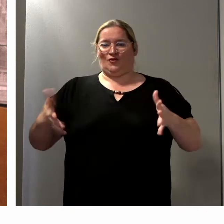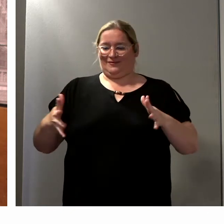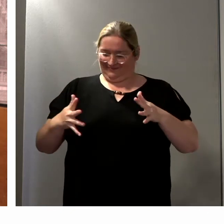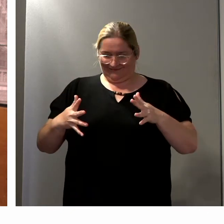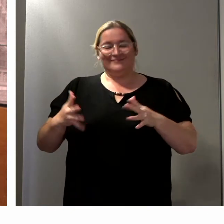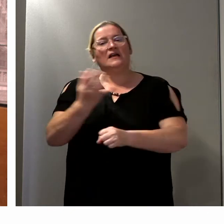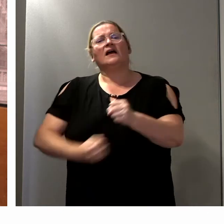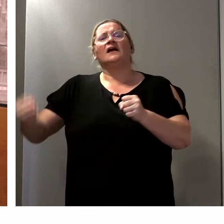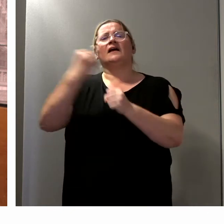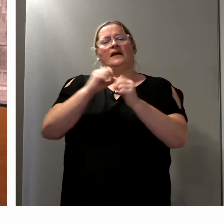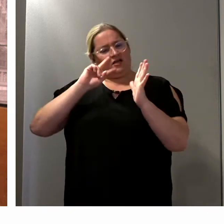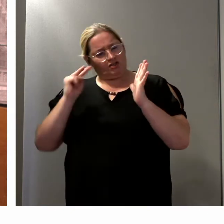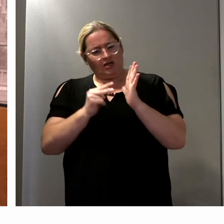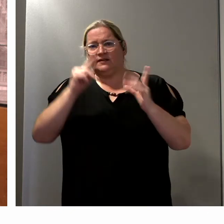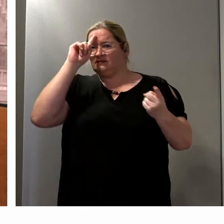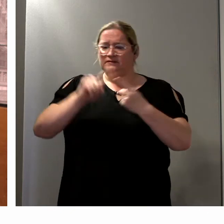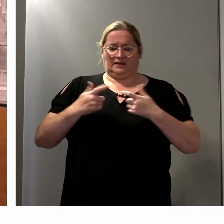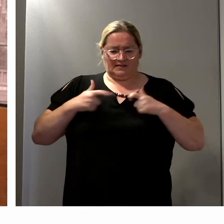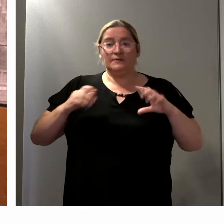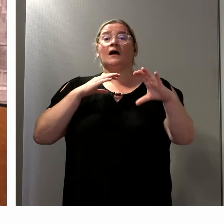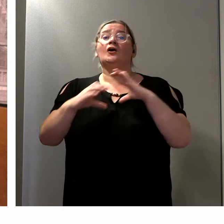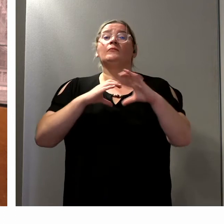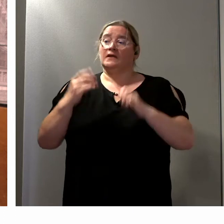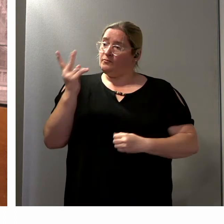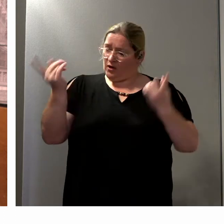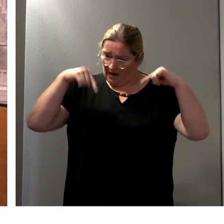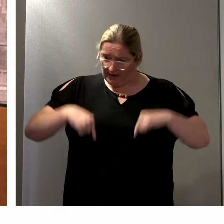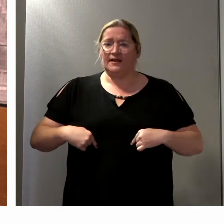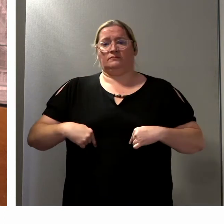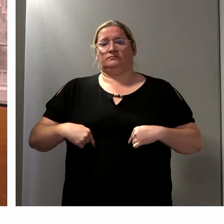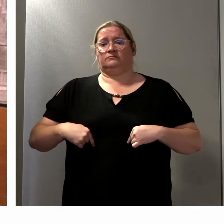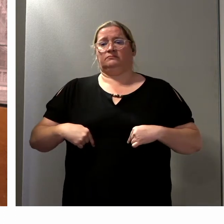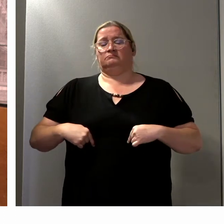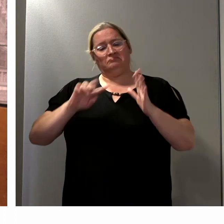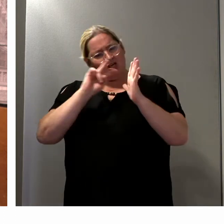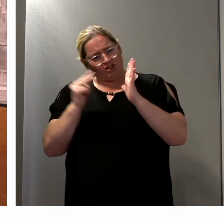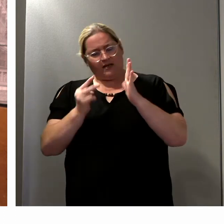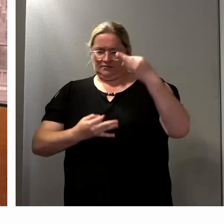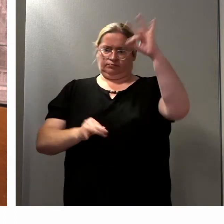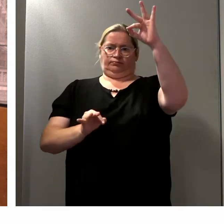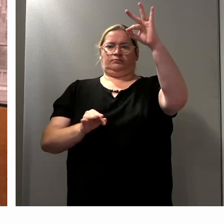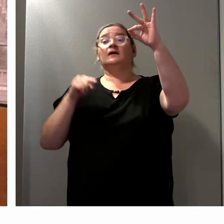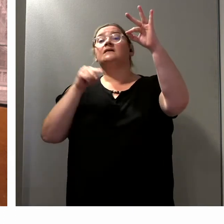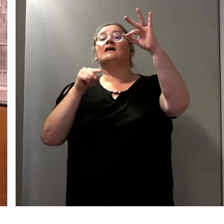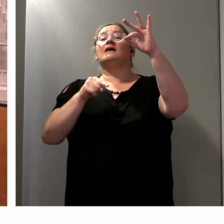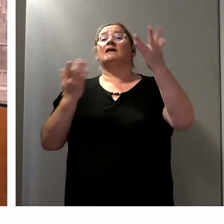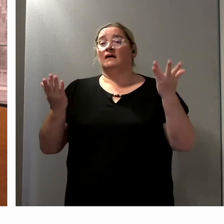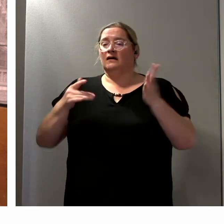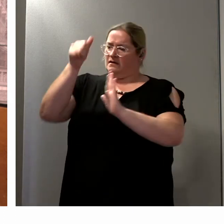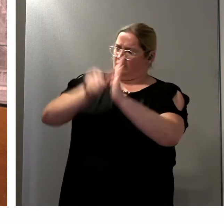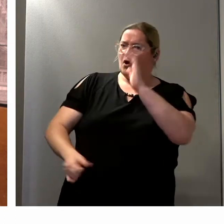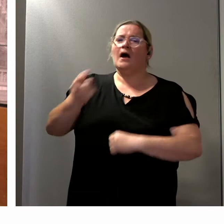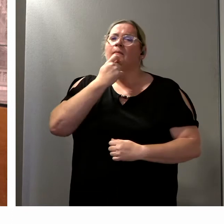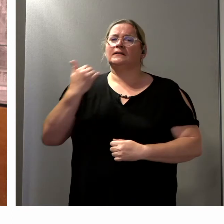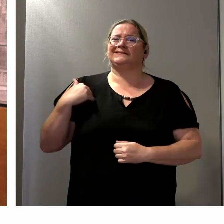la charte d'accessibilité de la communication de l'État. Charte, comme l'a dit Jérémy, qui a été présentée en